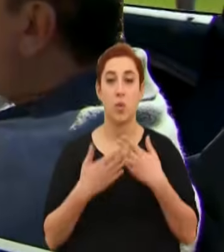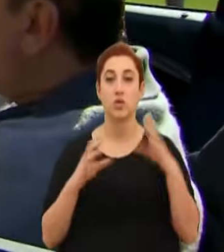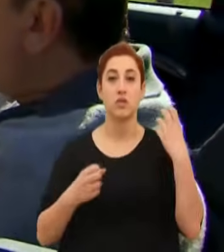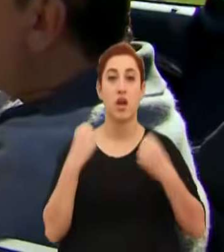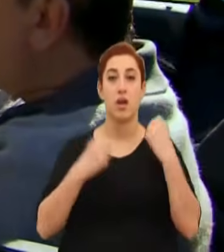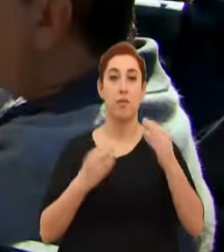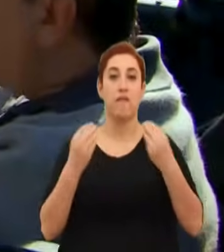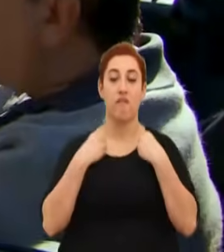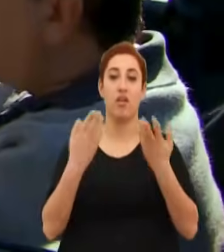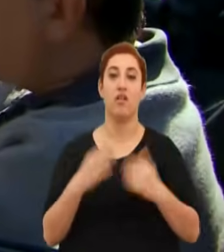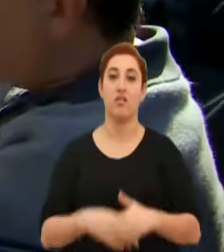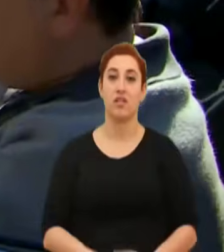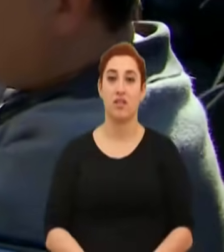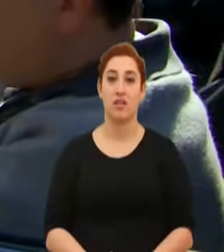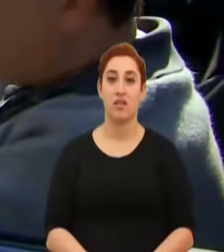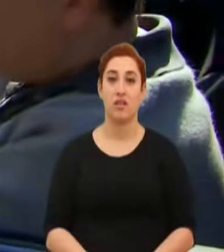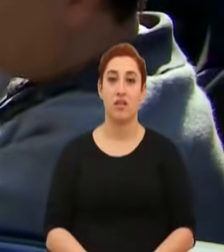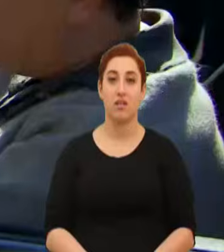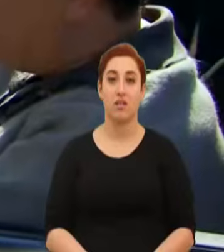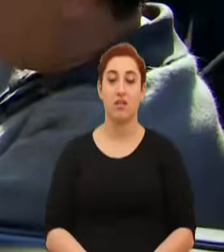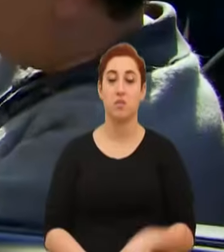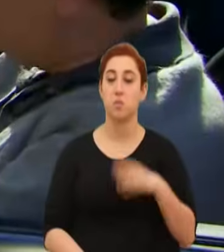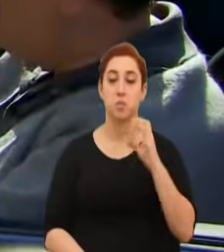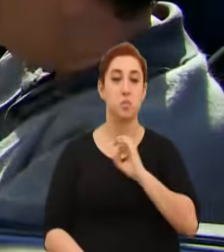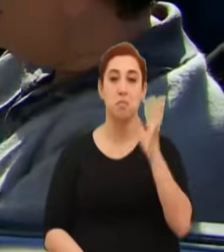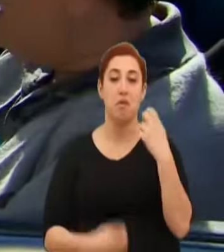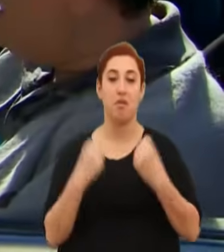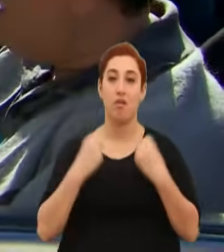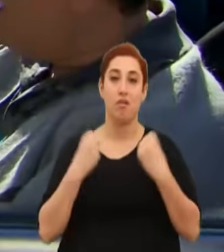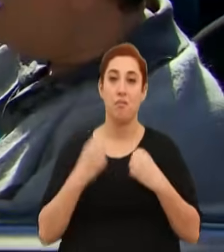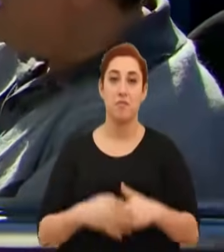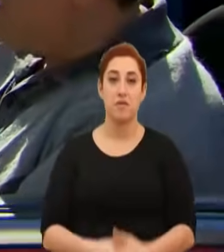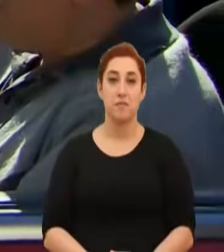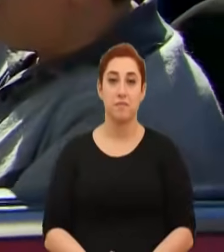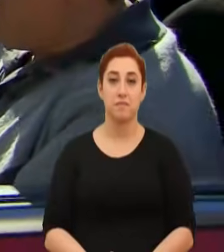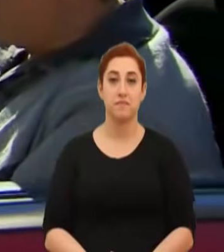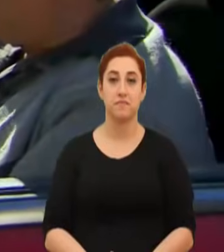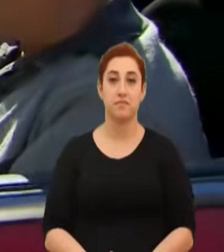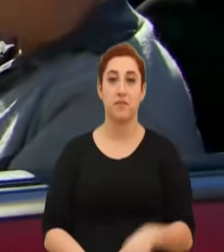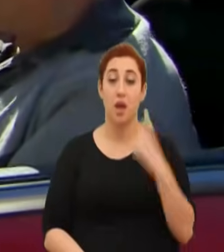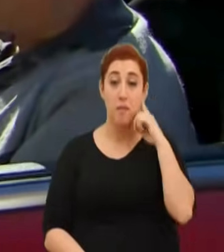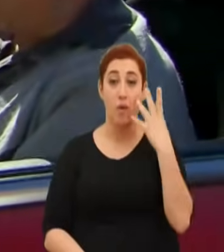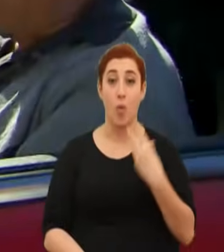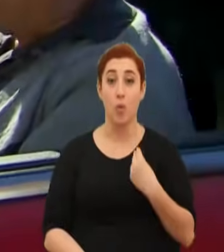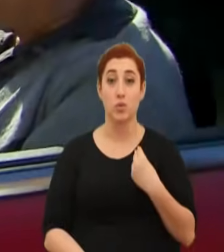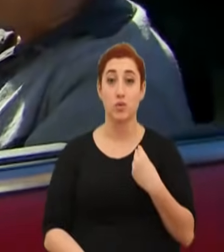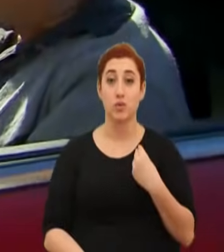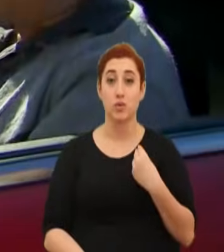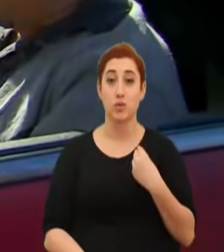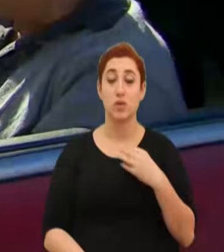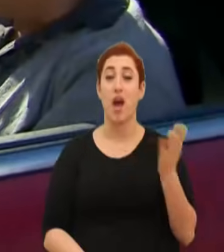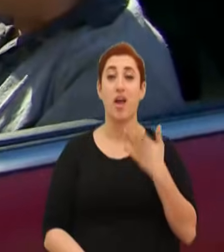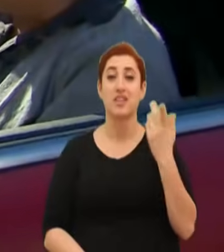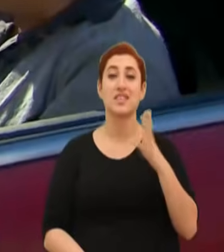Koskoca arabayı verdi ya. Fıstık gibi de araba. Haberin olsun.